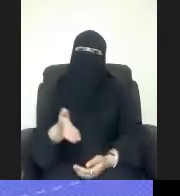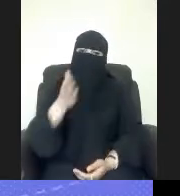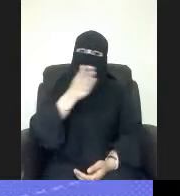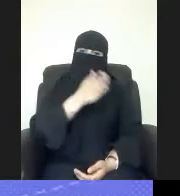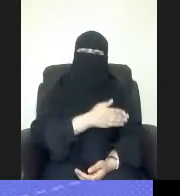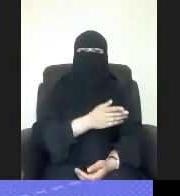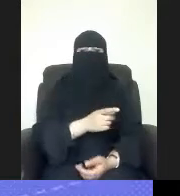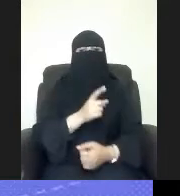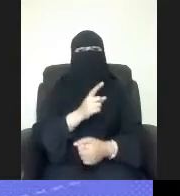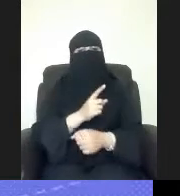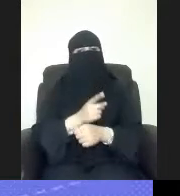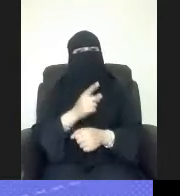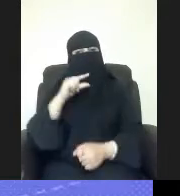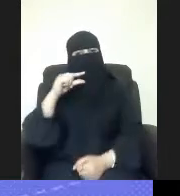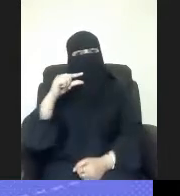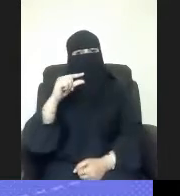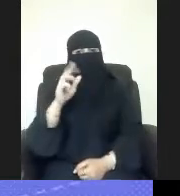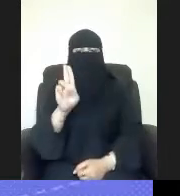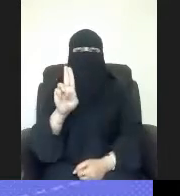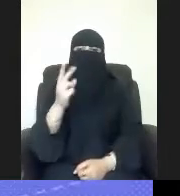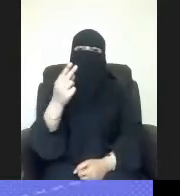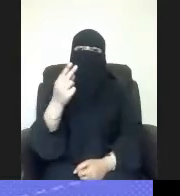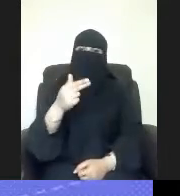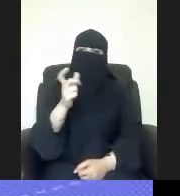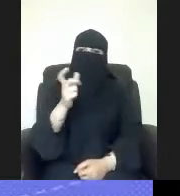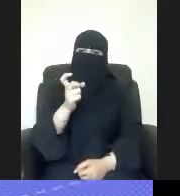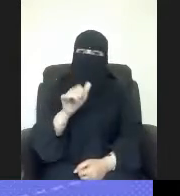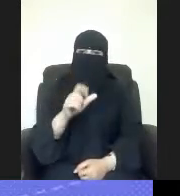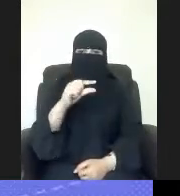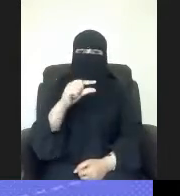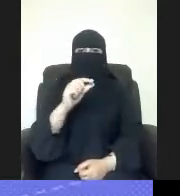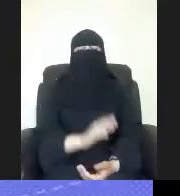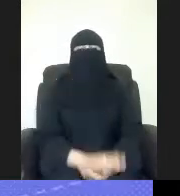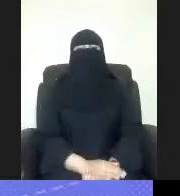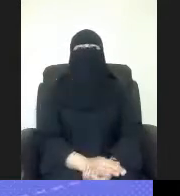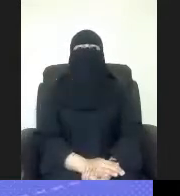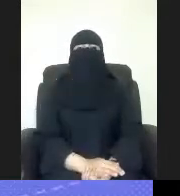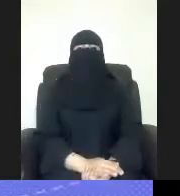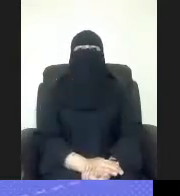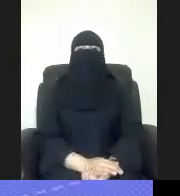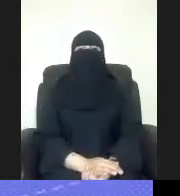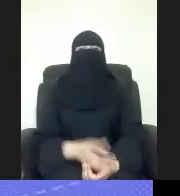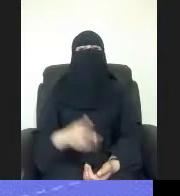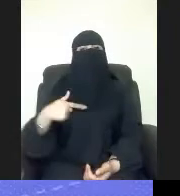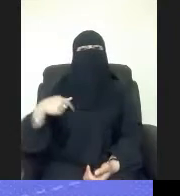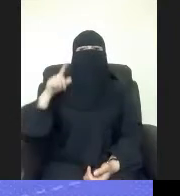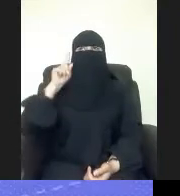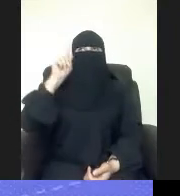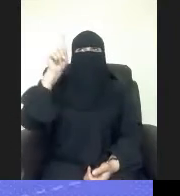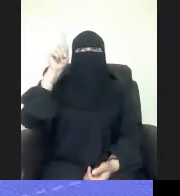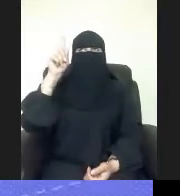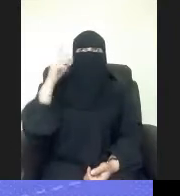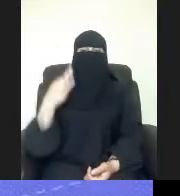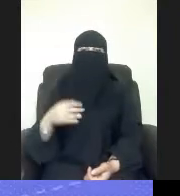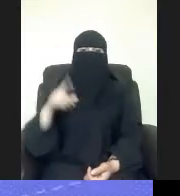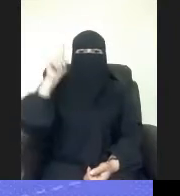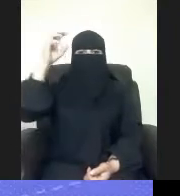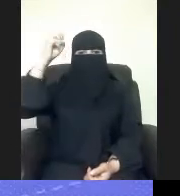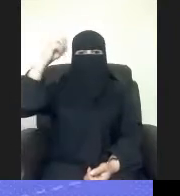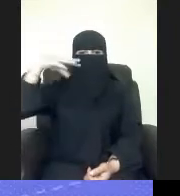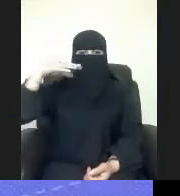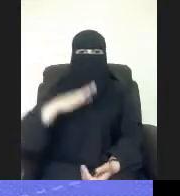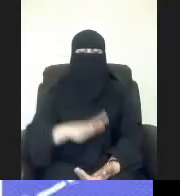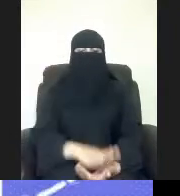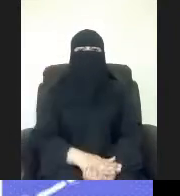عن استخدام التليجرام. طيب نقول بسم الله الرحمن الرحيم وصلاة وسلام على أشرف الأنبياء